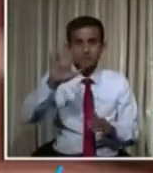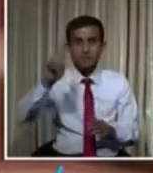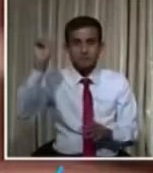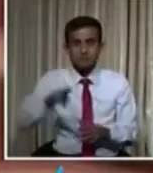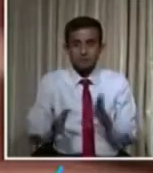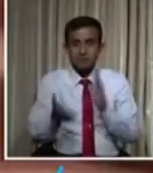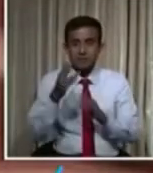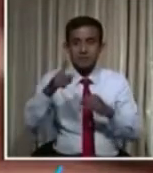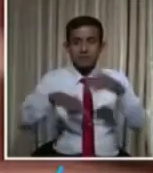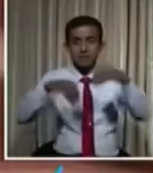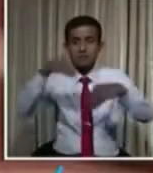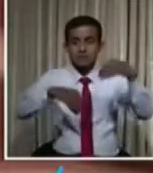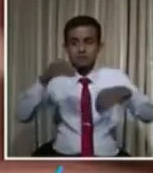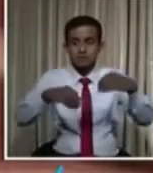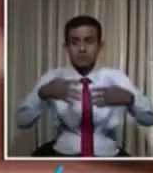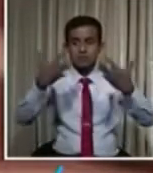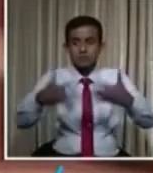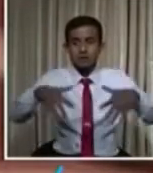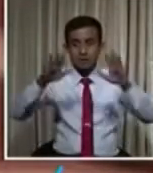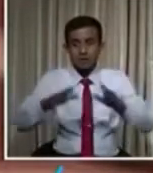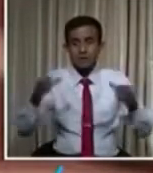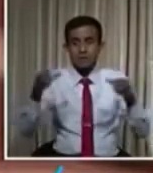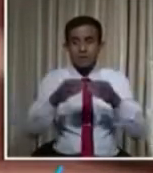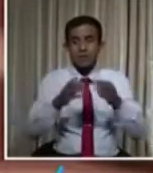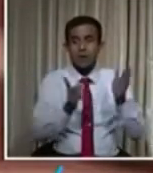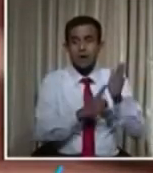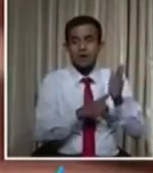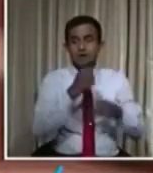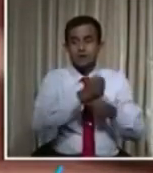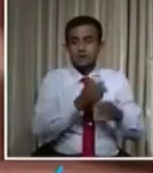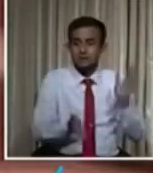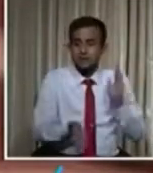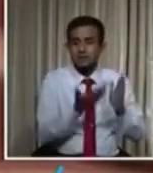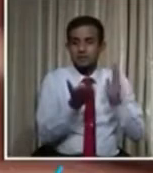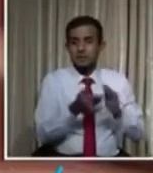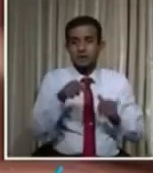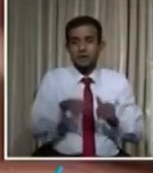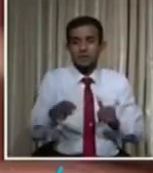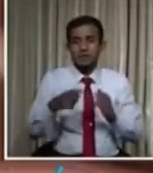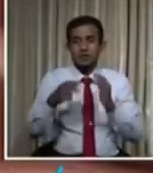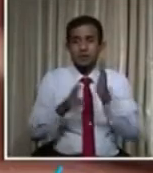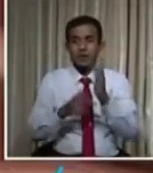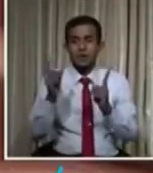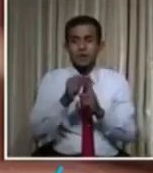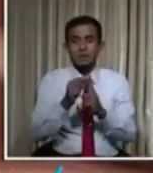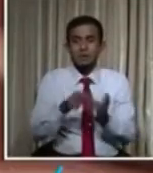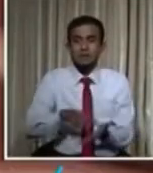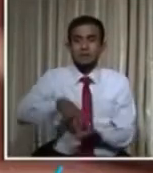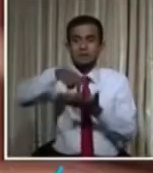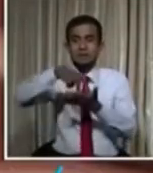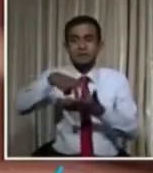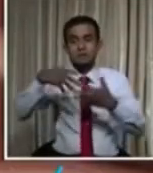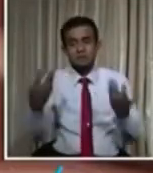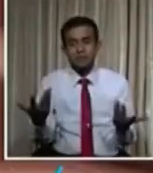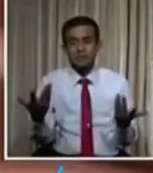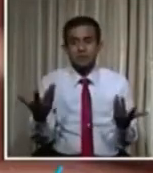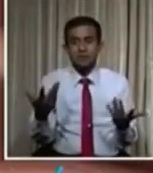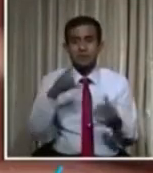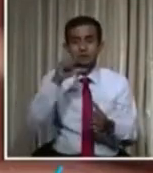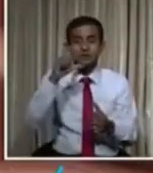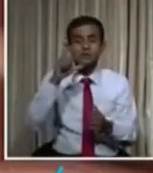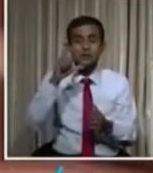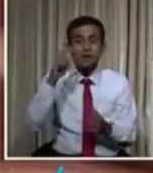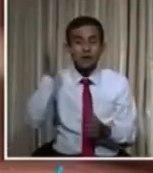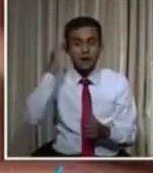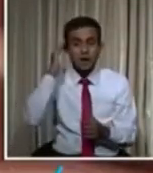කරගන්න ගිහිල්ලා ජනමත විචාරණයක් තියලා ඊළඟට අන්තිමට පක්ෂයේ ලලිත් ගාමිණීලා යන්න ගිහිල්ලා අද වෙනකනුත් එක්සත් ජාතික පක්ෂයට නැගිටින්න බැරි තැනකට ආවා. චන්ද්‍රිකා